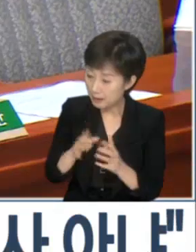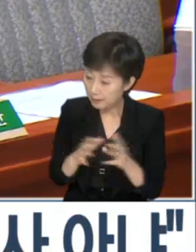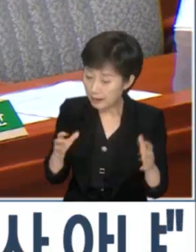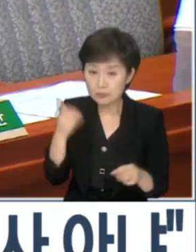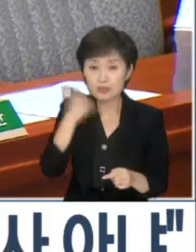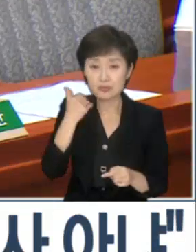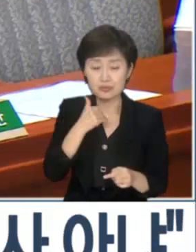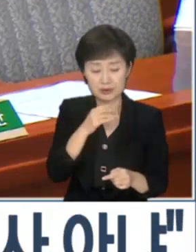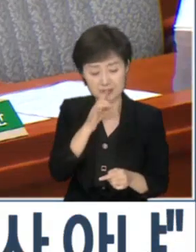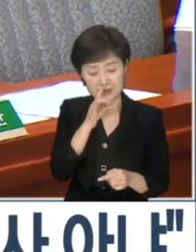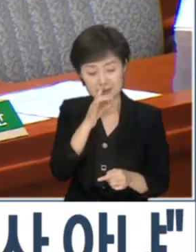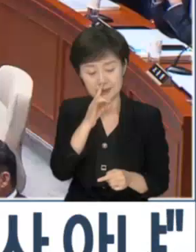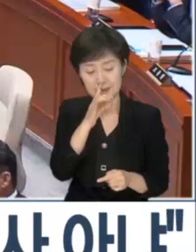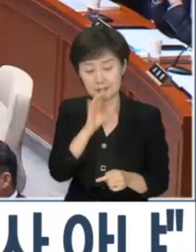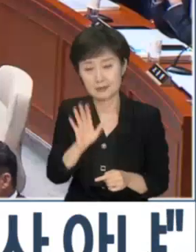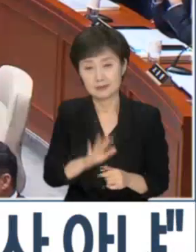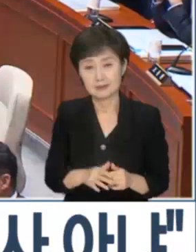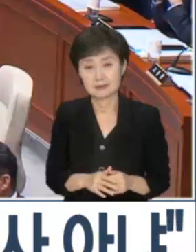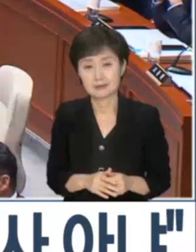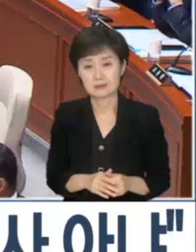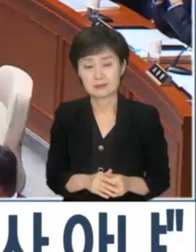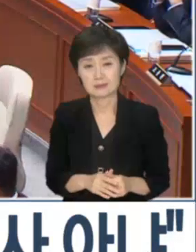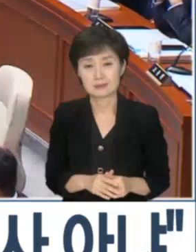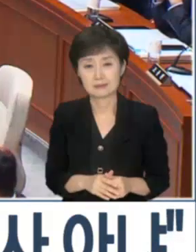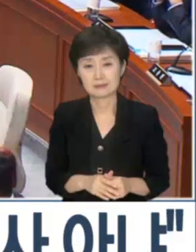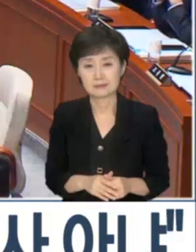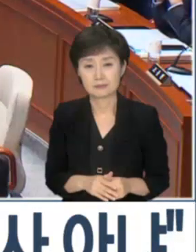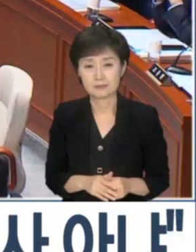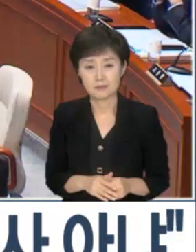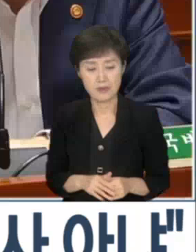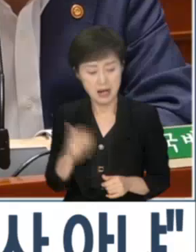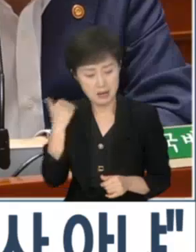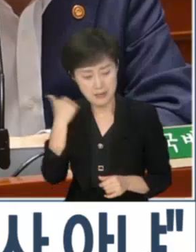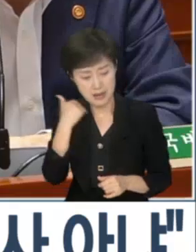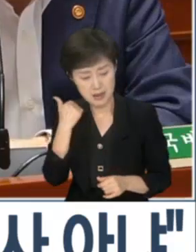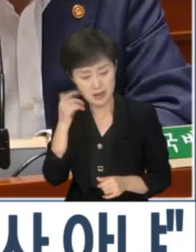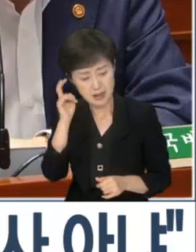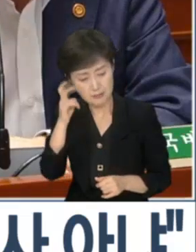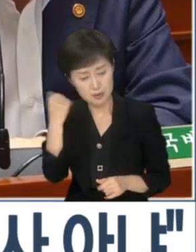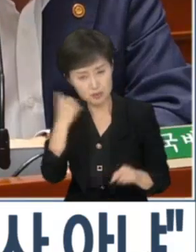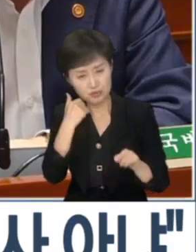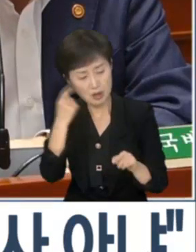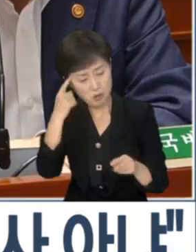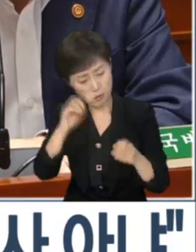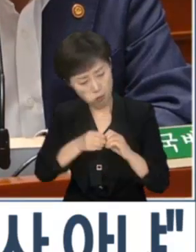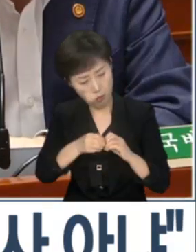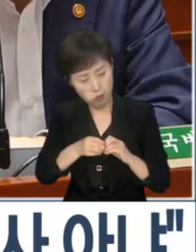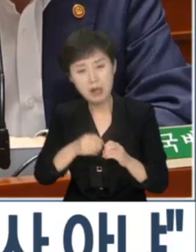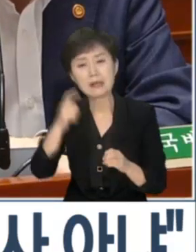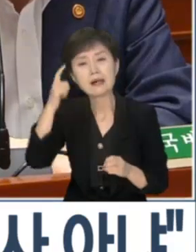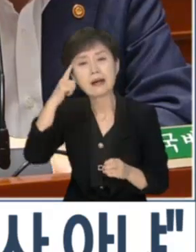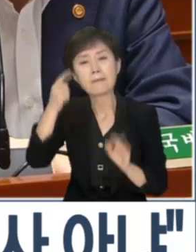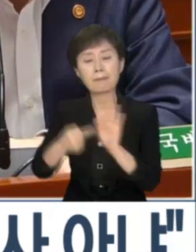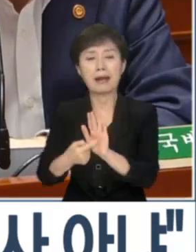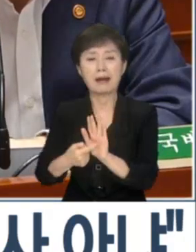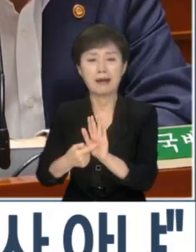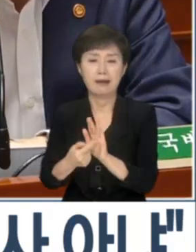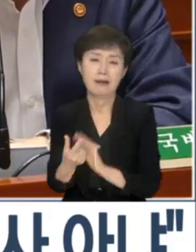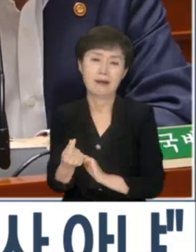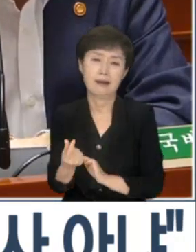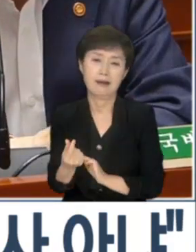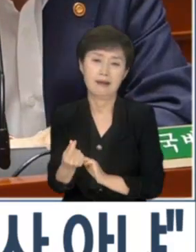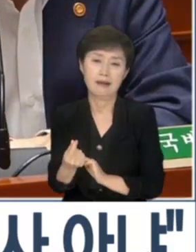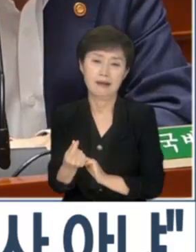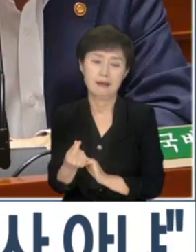그건 어디서 뭐 일종의 누군가의 해석이고 추측이었던 거 같은데 저는 그런